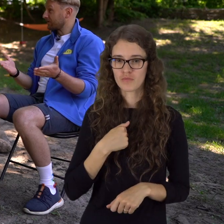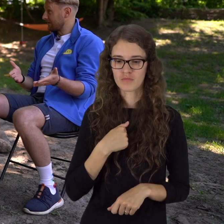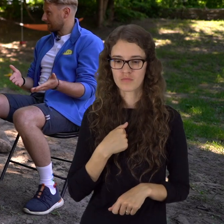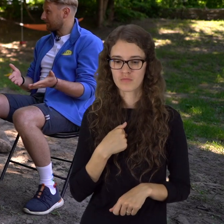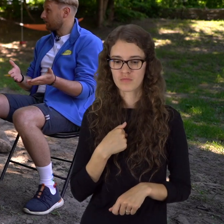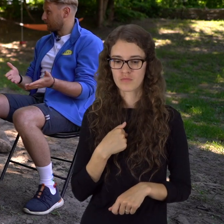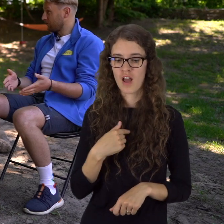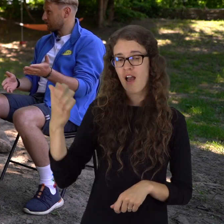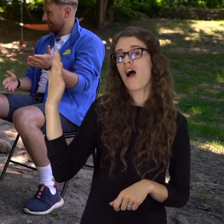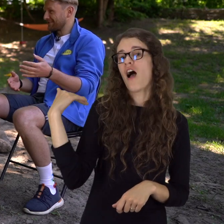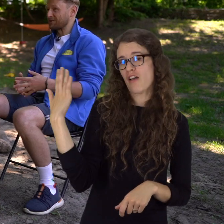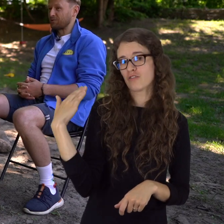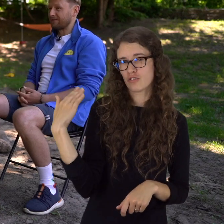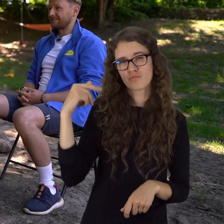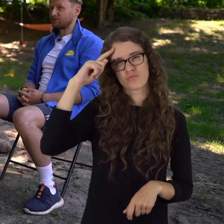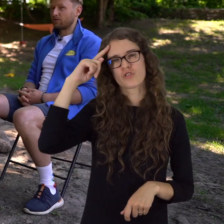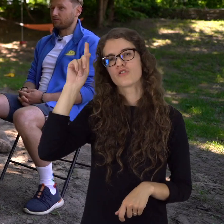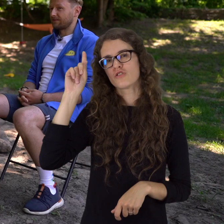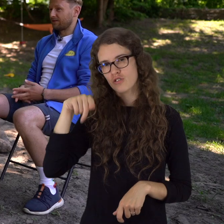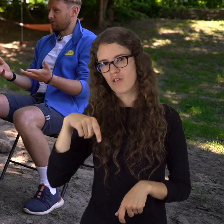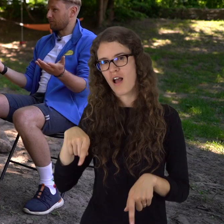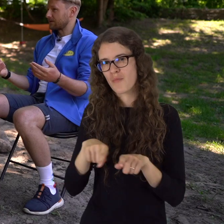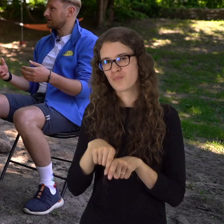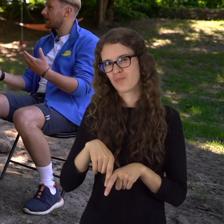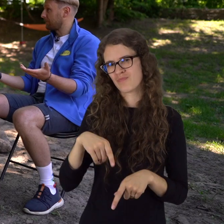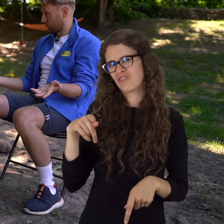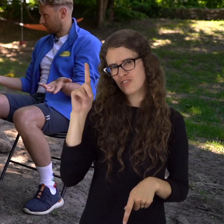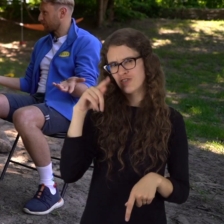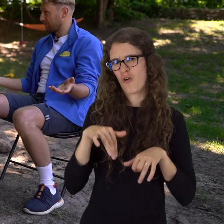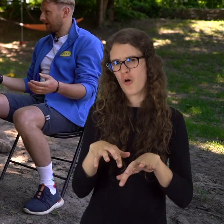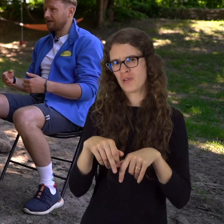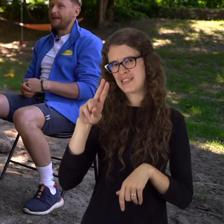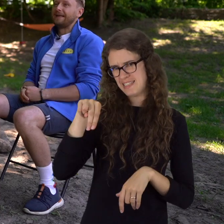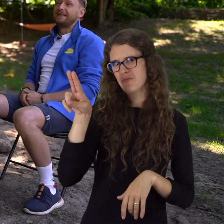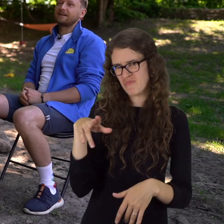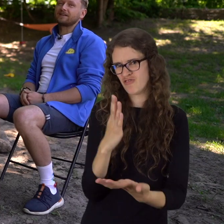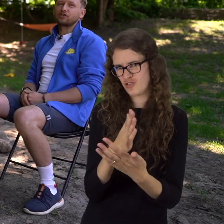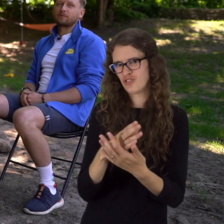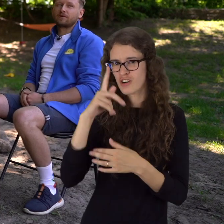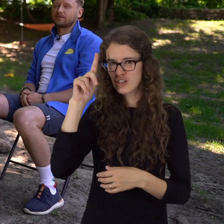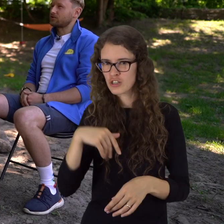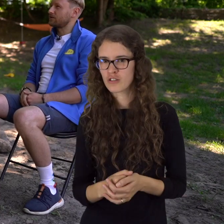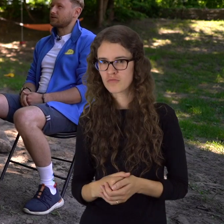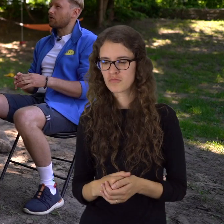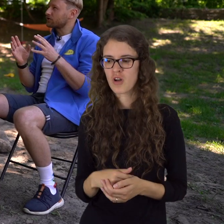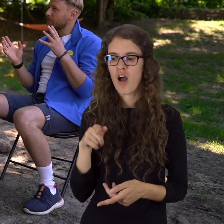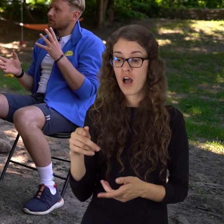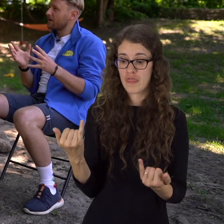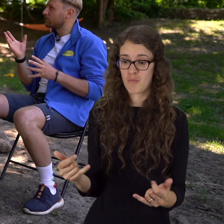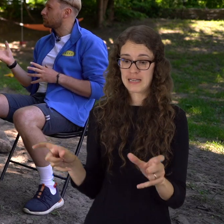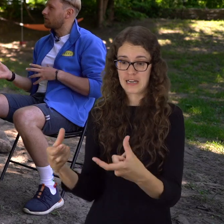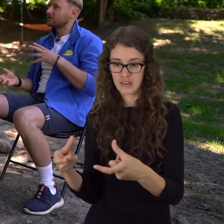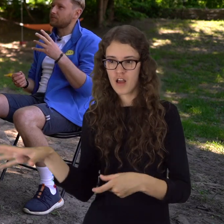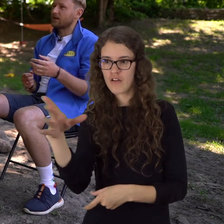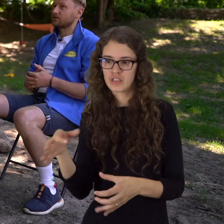aš savų laiku, kažkada anksčiau, žinojau, na, jeigu galiu pasakyti, Skype tokią programėlę. Ir kažkaip tai, va, aš visi, kokią čia tą